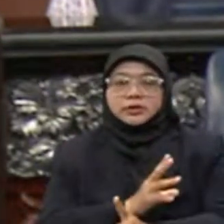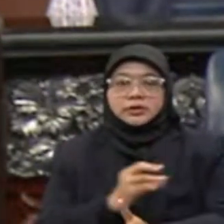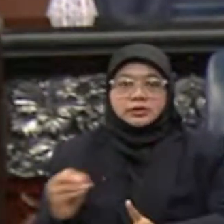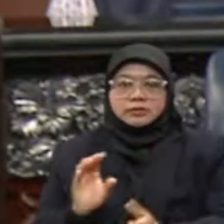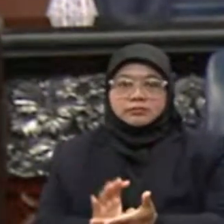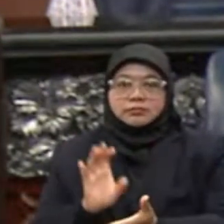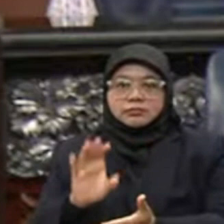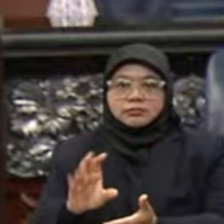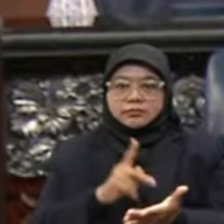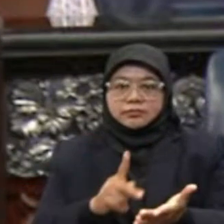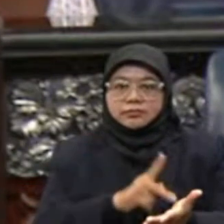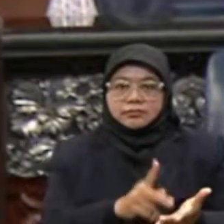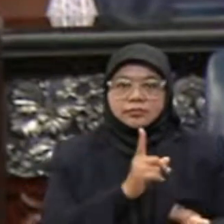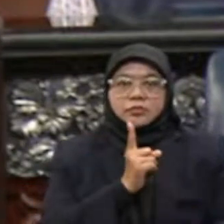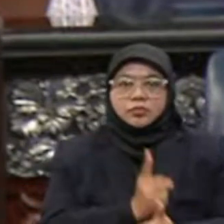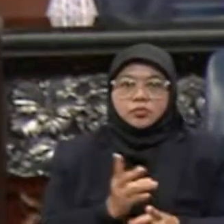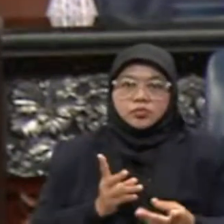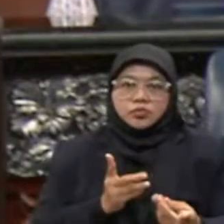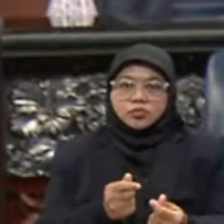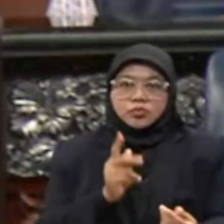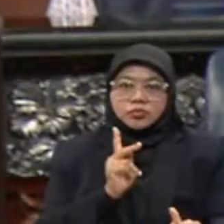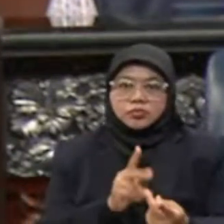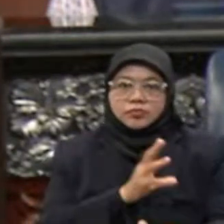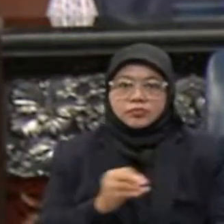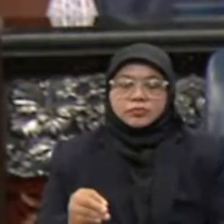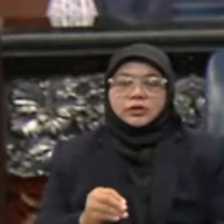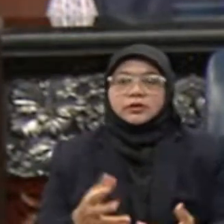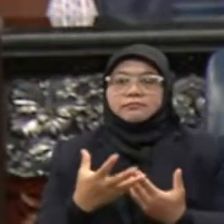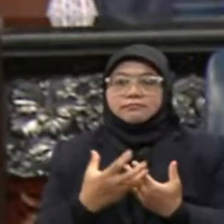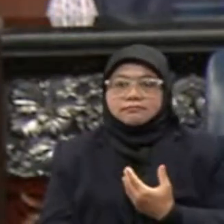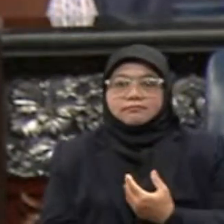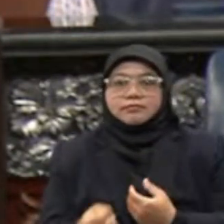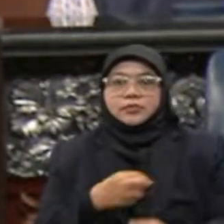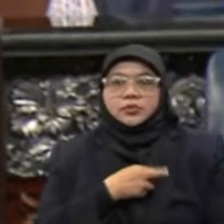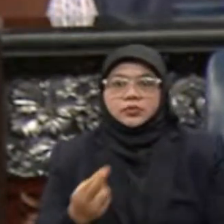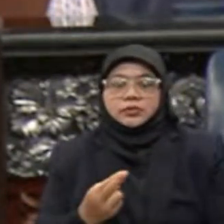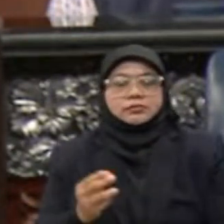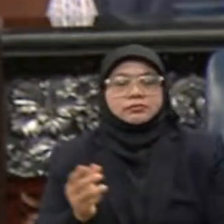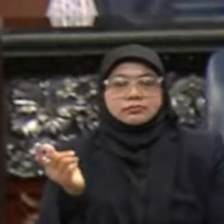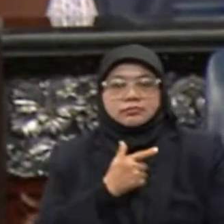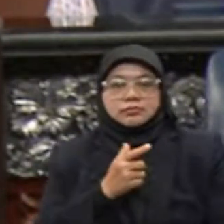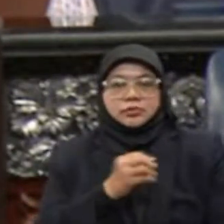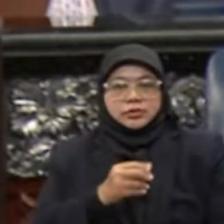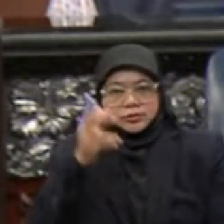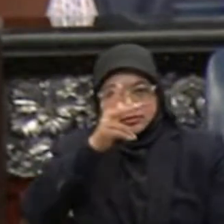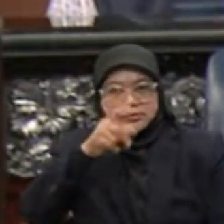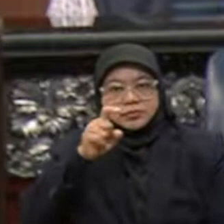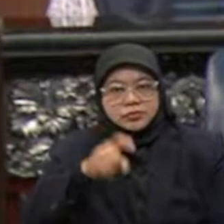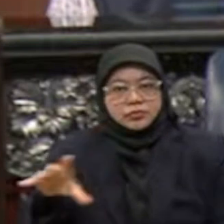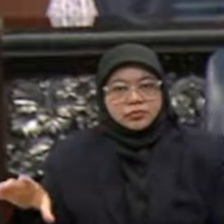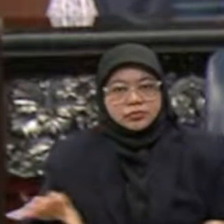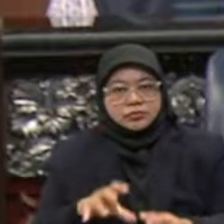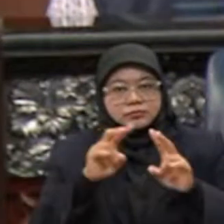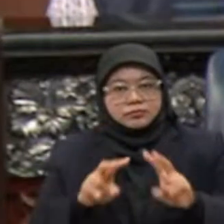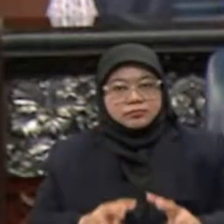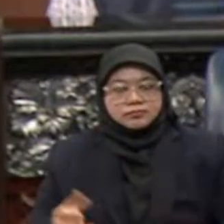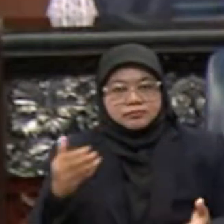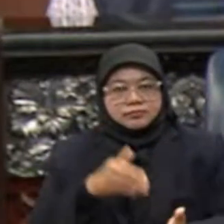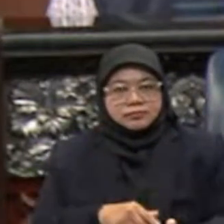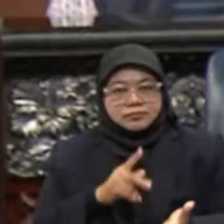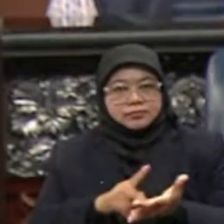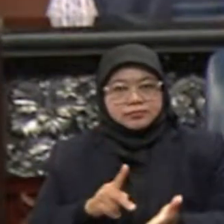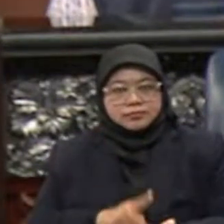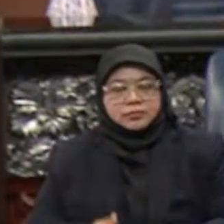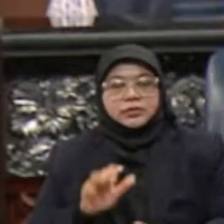untuk kami belanjakan dengan berkesan serta mengurangkan ketirisan dan pembajiran kerajaan juga perlu melaksanakan kajian smule